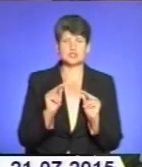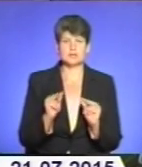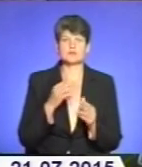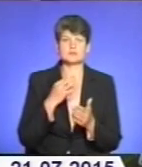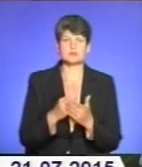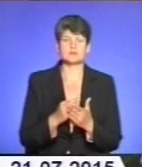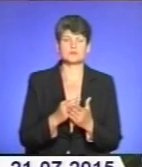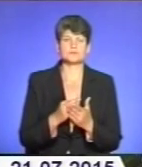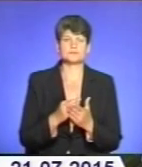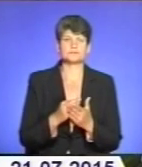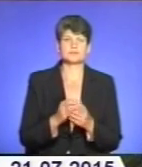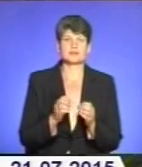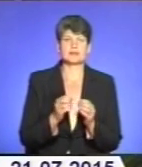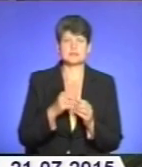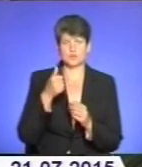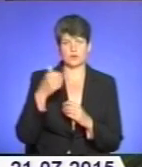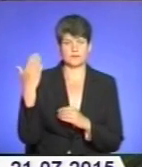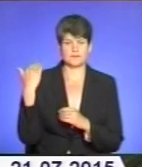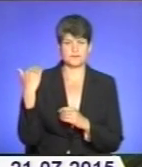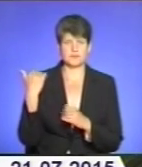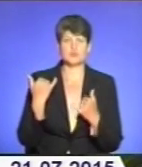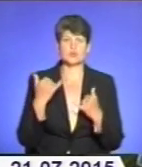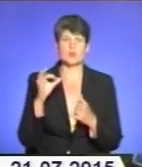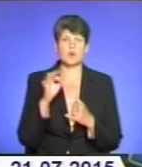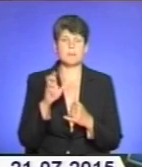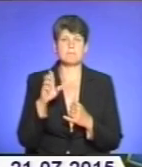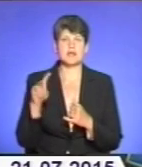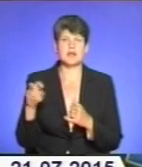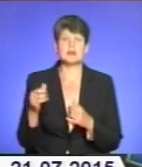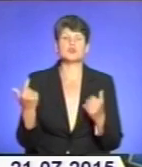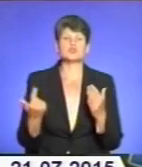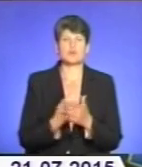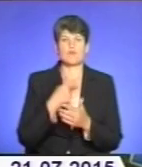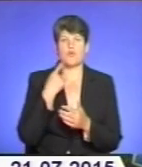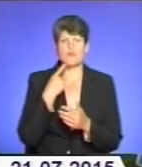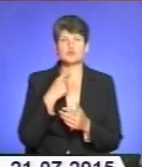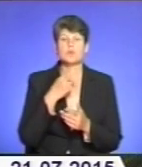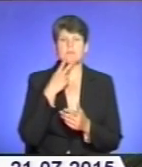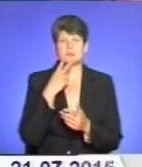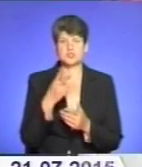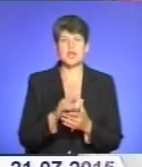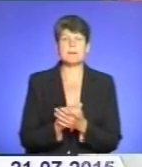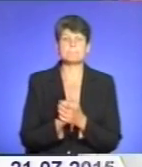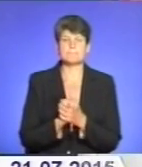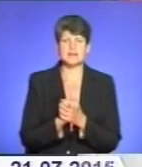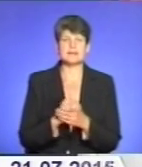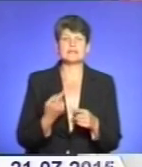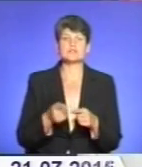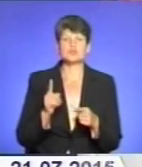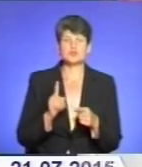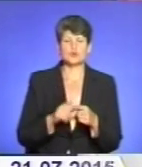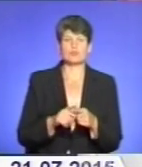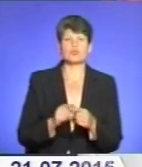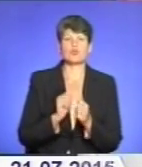ще 10 років тому. Нині Ольга Біляєва знову пророкує. Каже, що передбачає мир. Але для цього кожен з